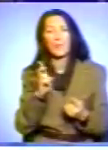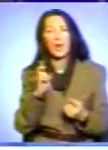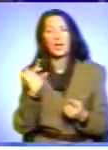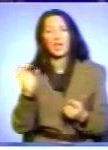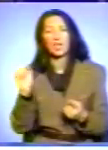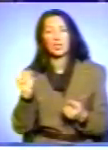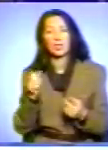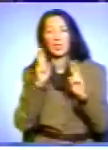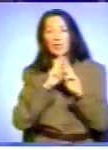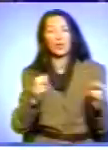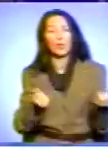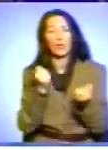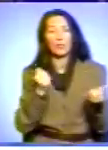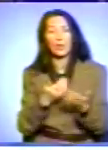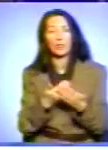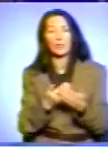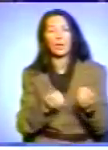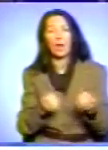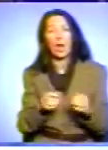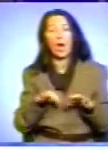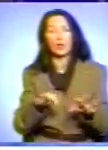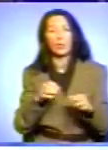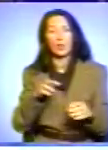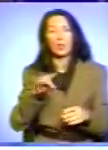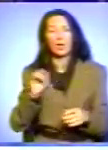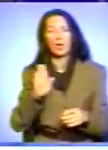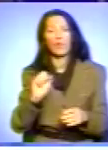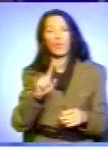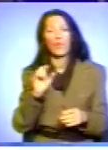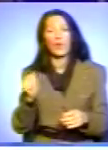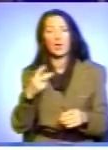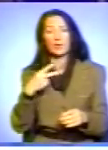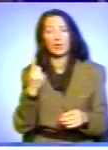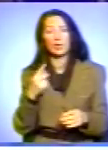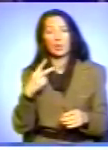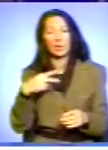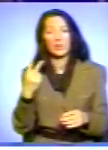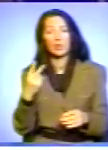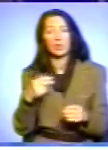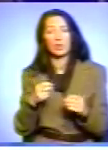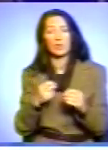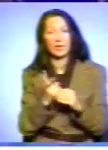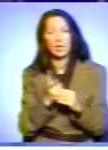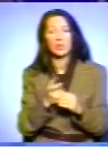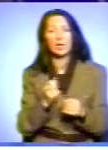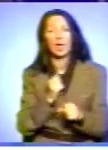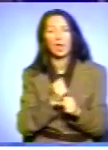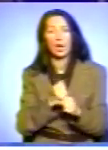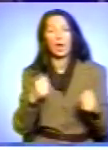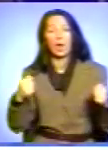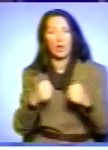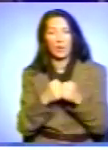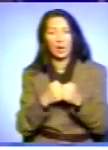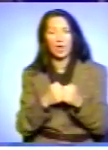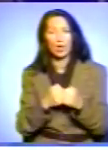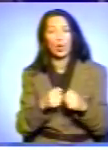водій, наймовірніше на автомобілі марки ВАЗ 2110, 2111 або 2112, здійснив наїзд на